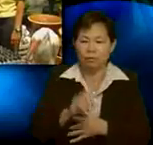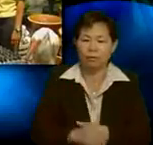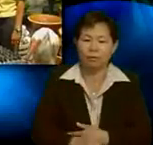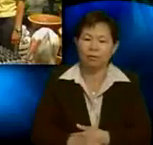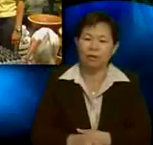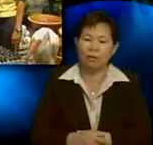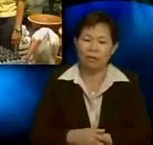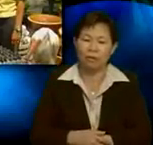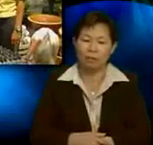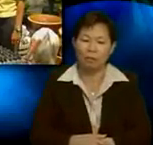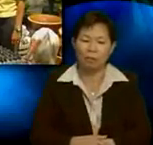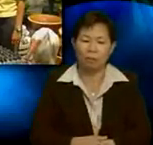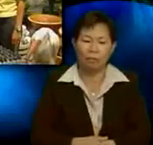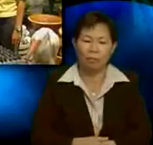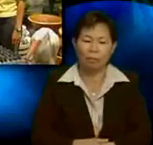RM19.90. Ya?